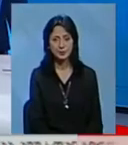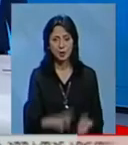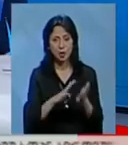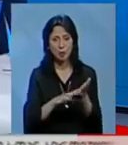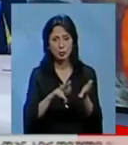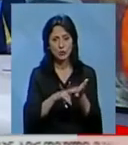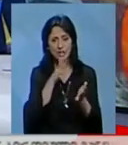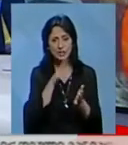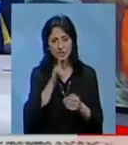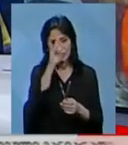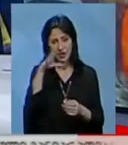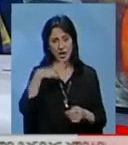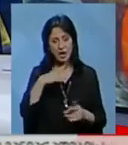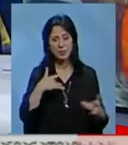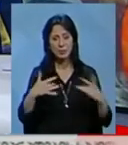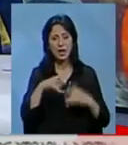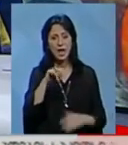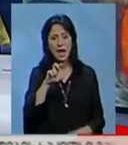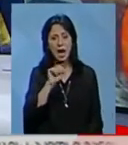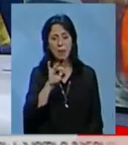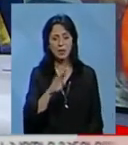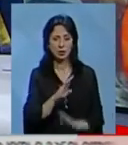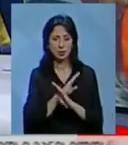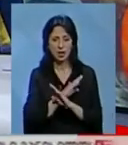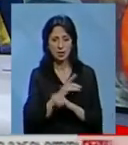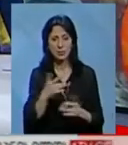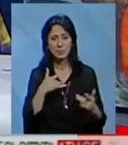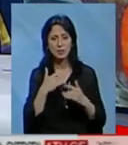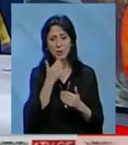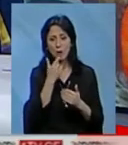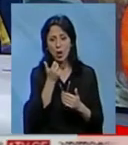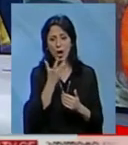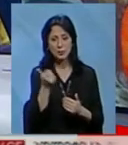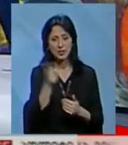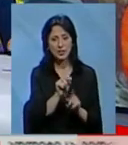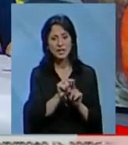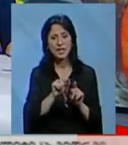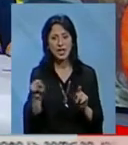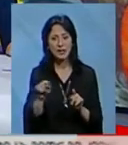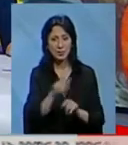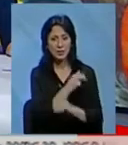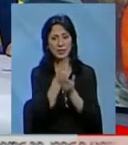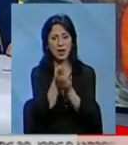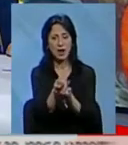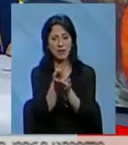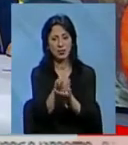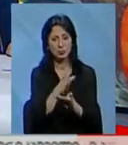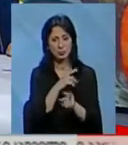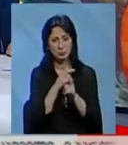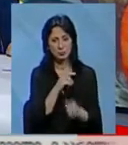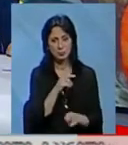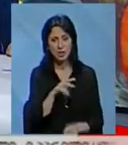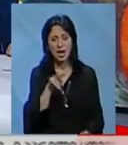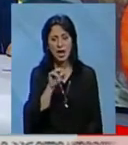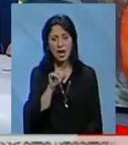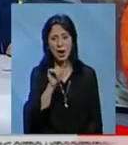88 წლის ასაკში ცნობილი ქართველი მსახიობი ლეილა აბაშიძე გარდაიცვალა. მსახიობი ბოლო რამდენიმე კვირის განმავლობაში საავადმყოფოში იყო მოთავსებული.